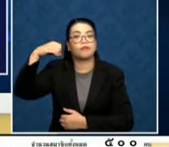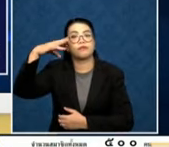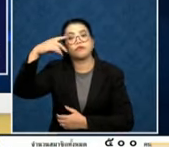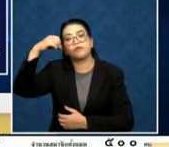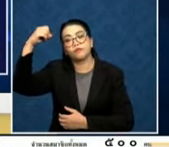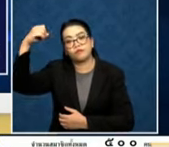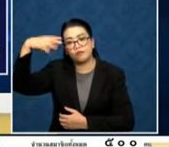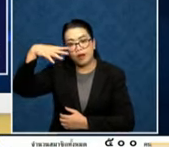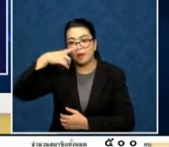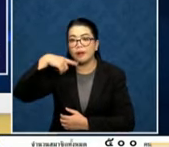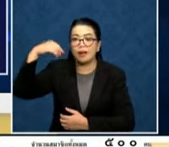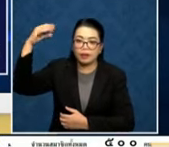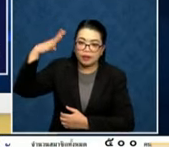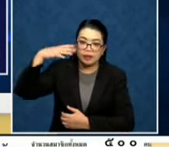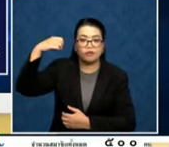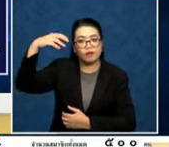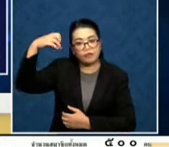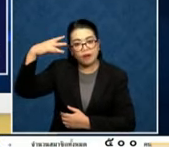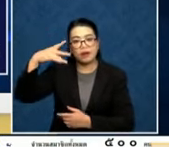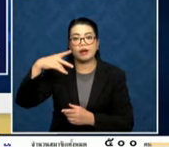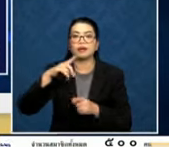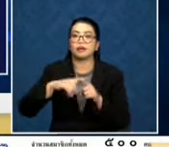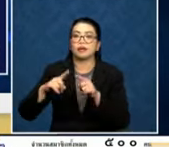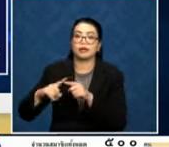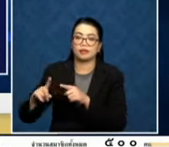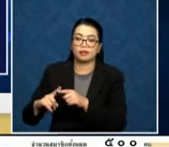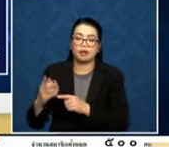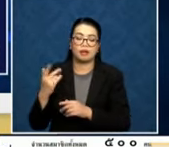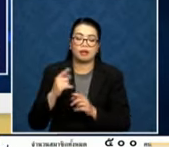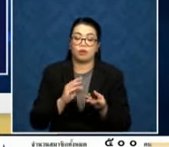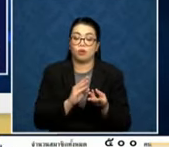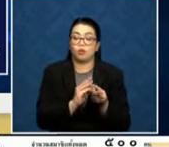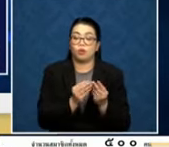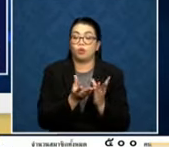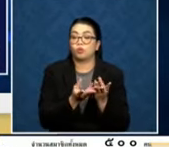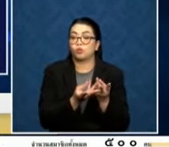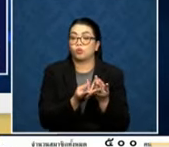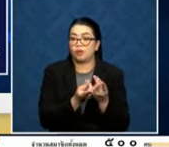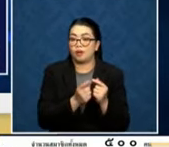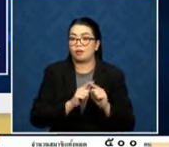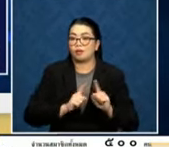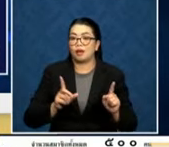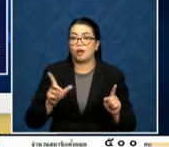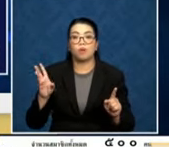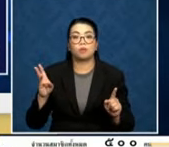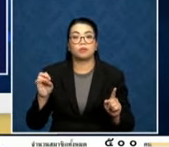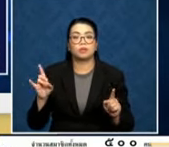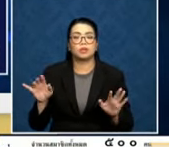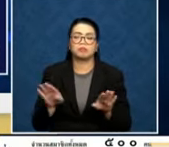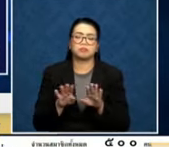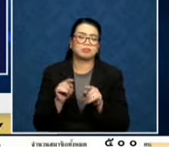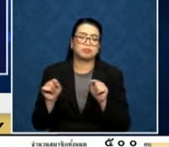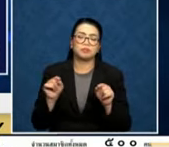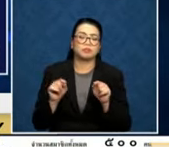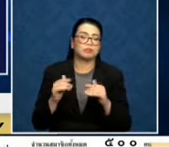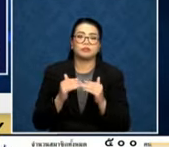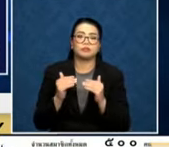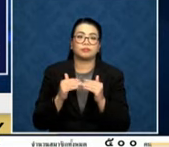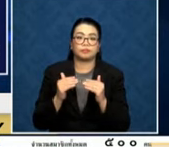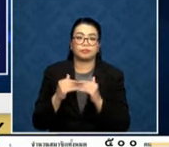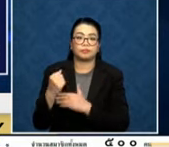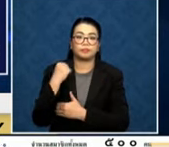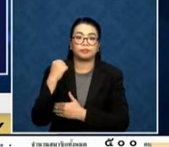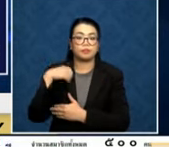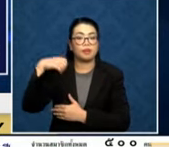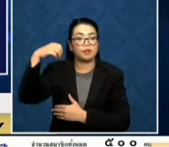ในอนาคตตัวเลขนี้ครับก็ไม่ได้ต่างจากปี 67ครับที่ยังคงมุ่งเน้นไปที่การส่งเสริมความมั่นคงทางด้าน